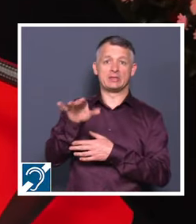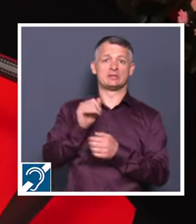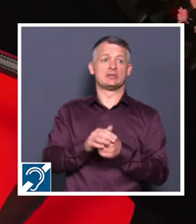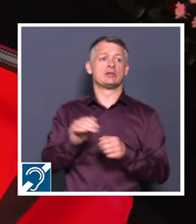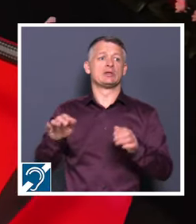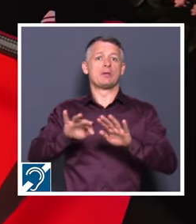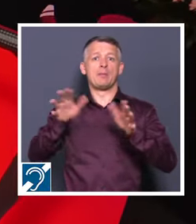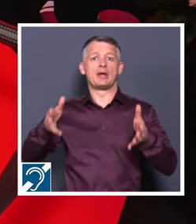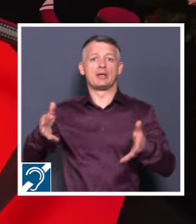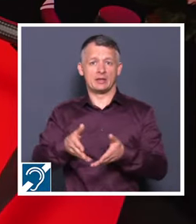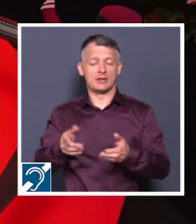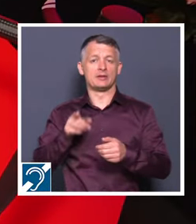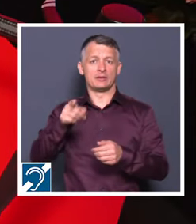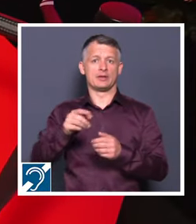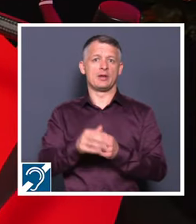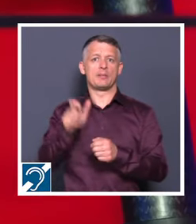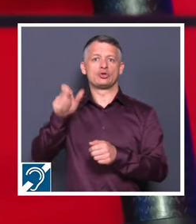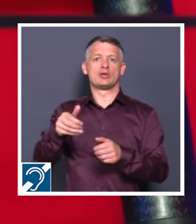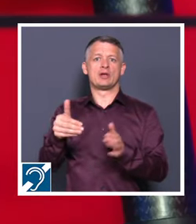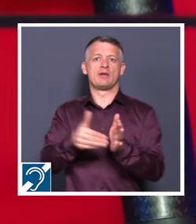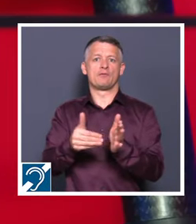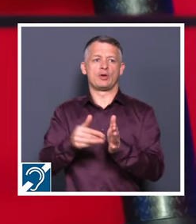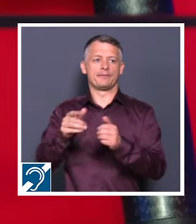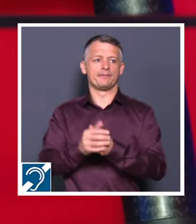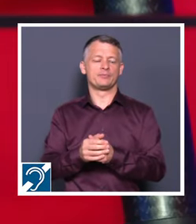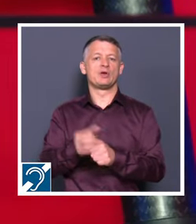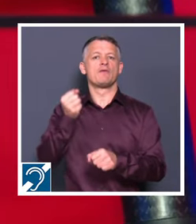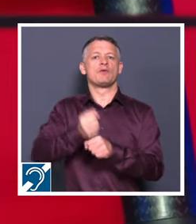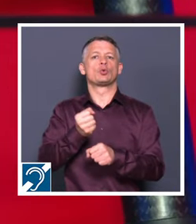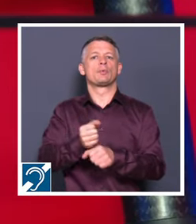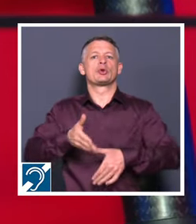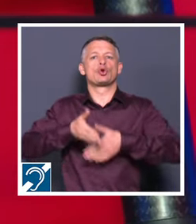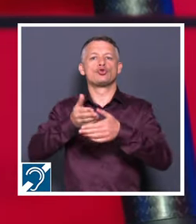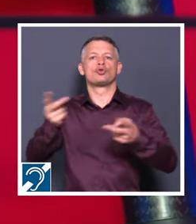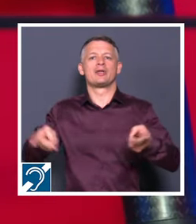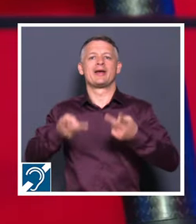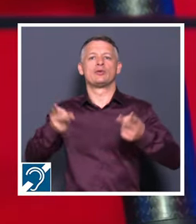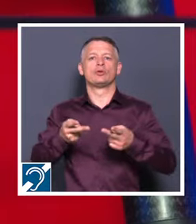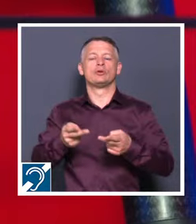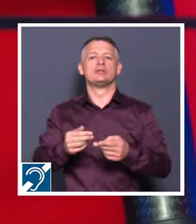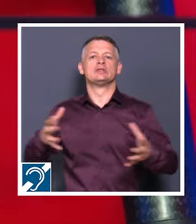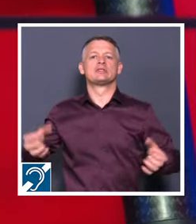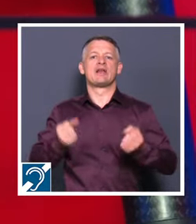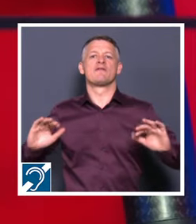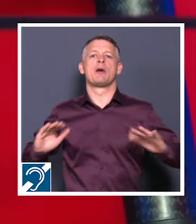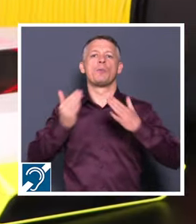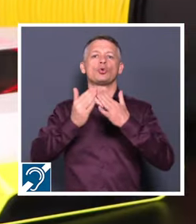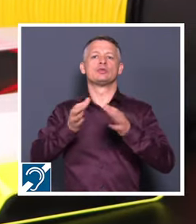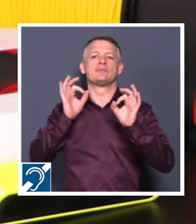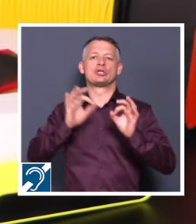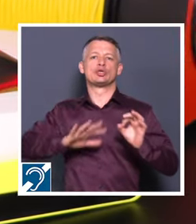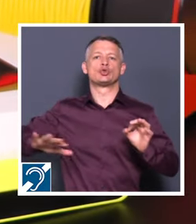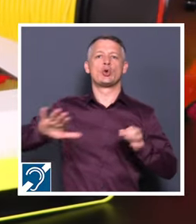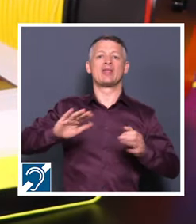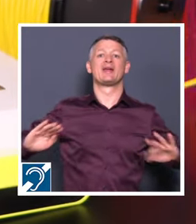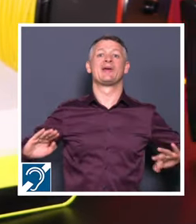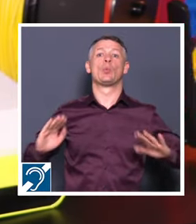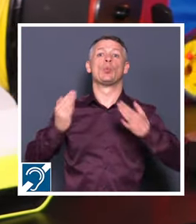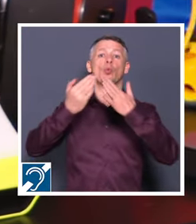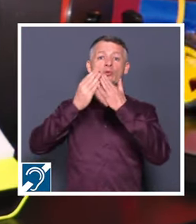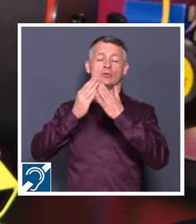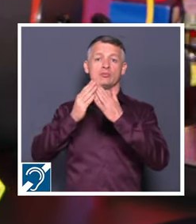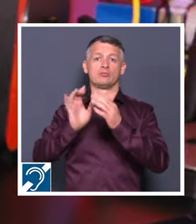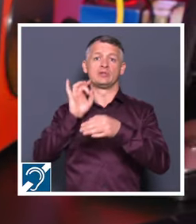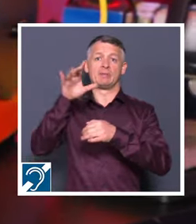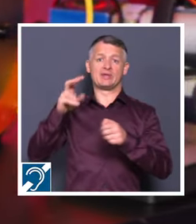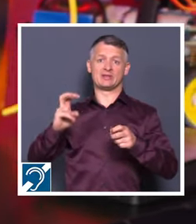dispărută. Acest tip de dronă a fost dezvoltat pentru intervențiile de căutare ale salvamontului în zonele montane. Odată ridicată în aer,